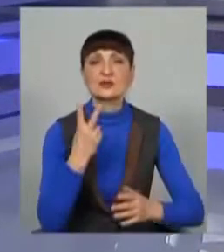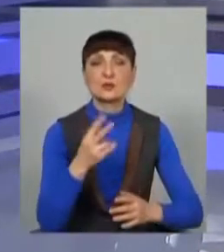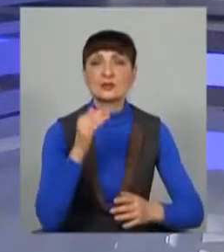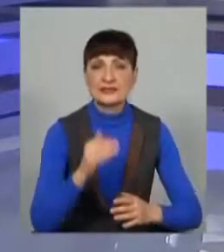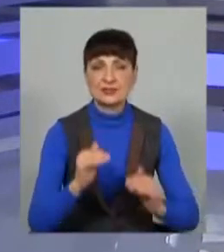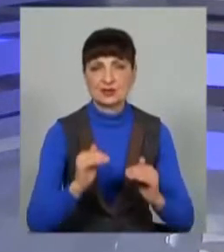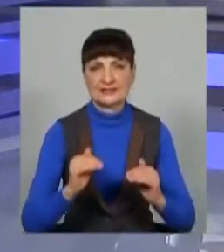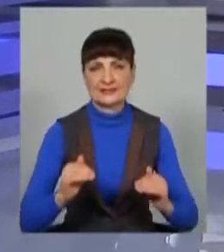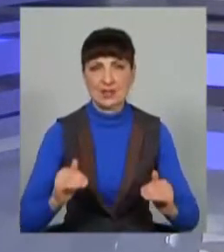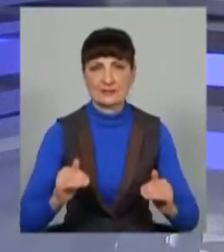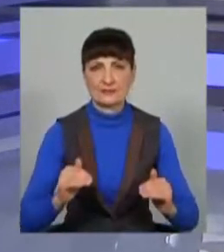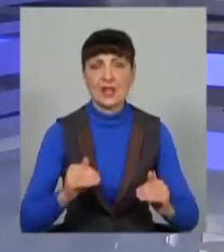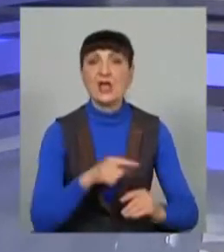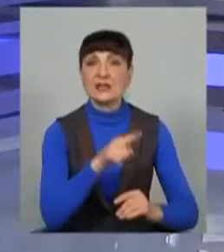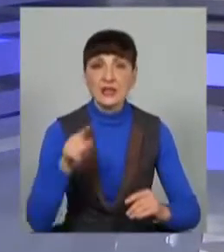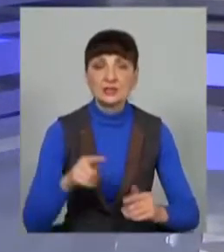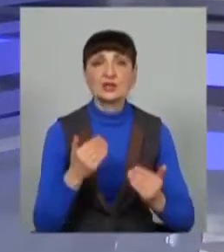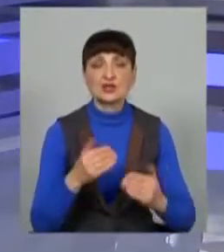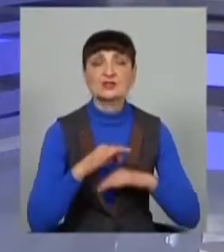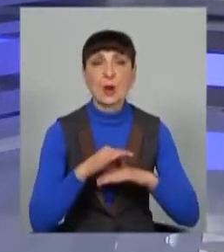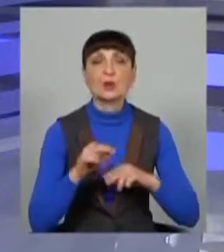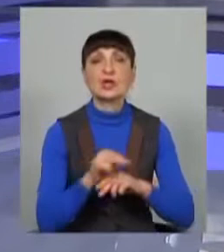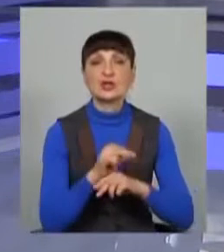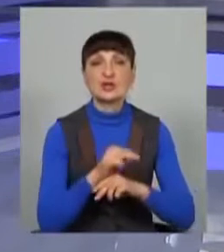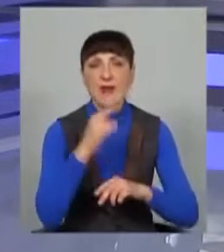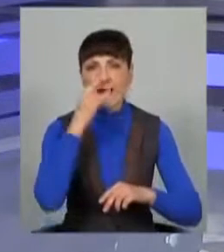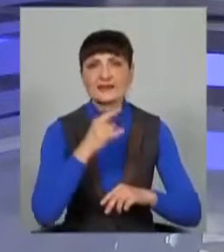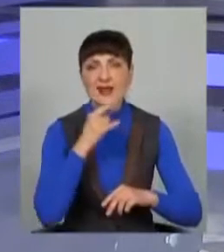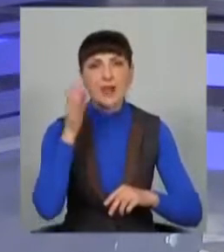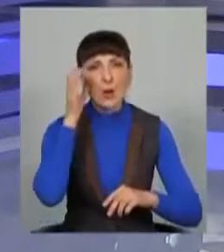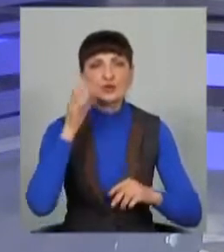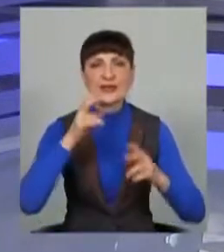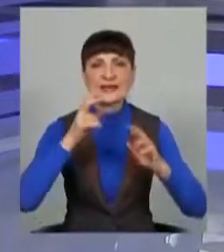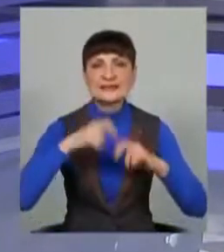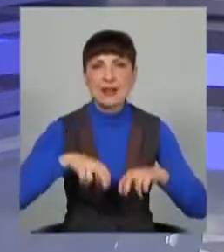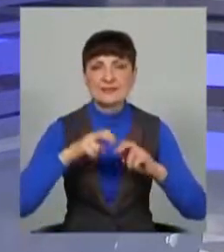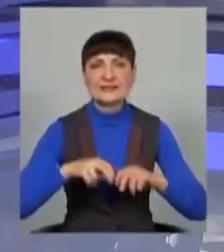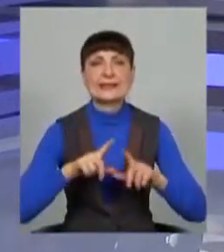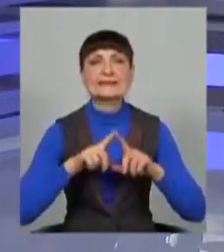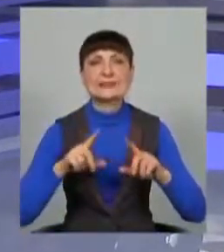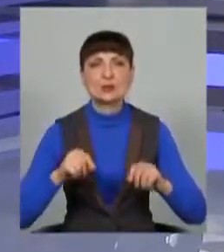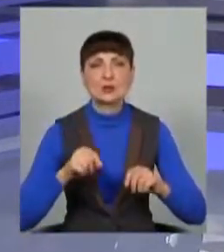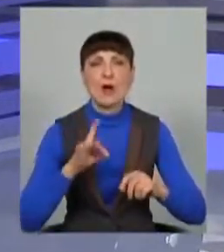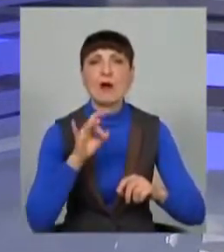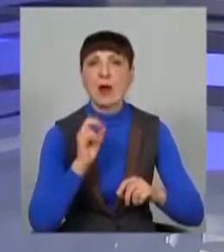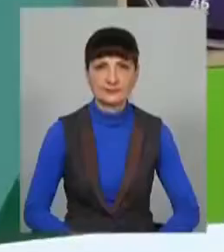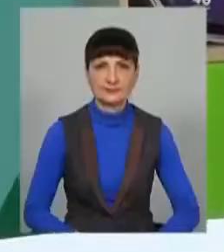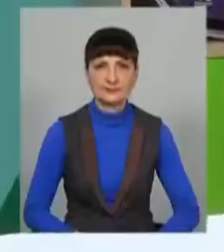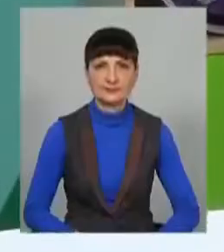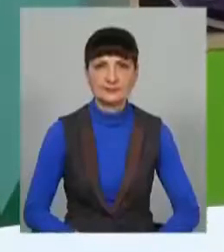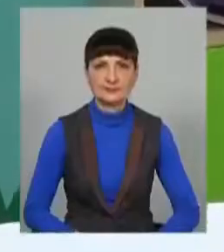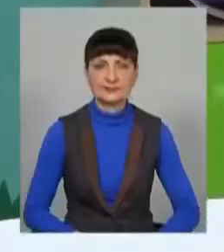2000 подростков. Некоторые сейчас проходят лечение в Казахском научно-исследовательском институте онкологии и